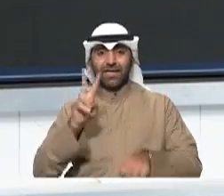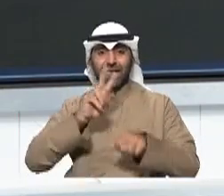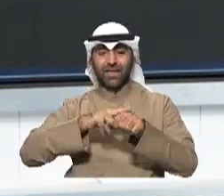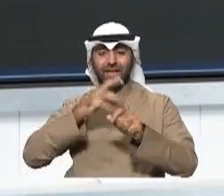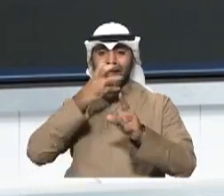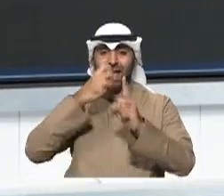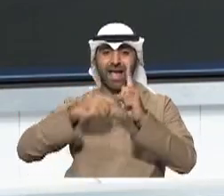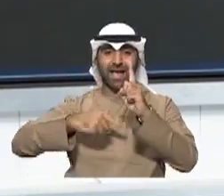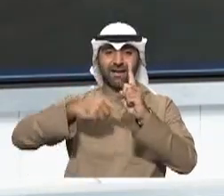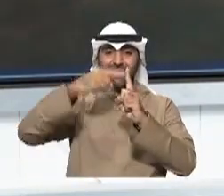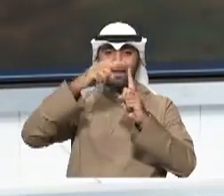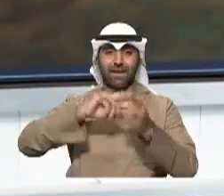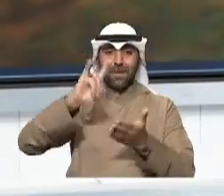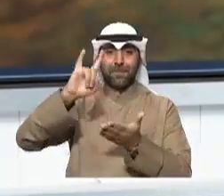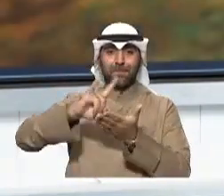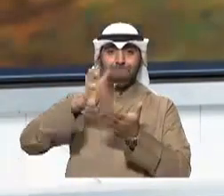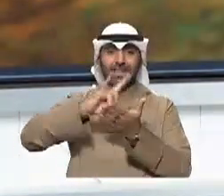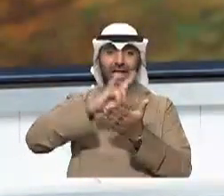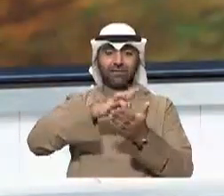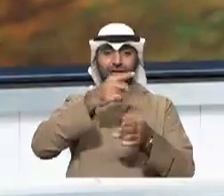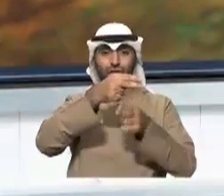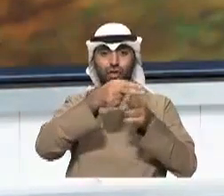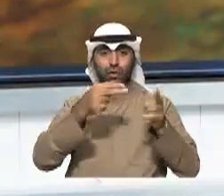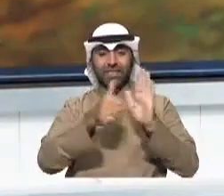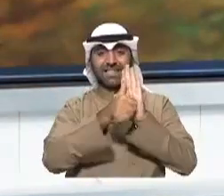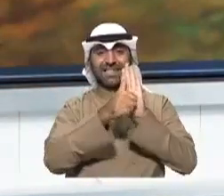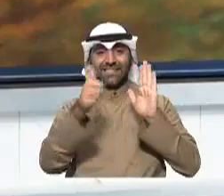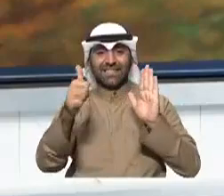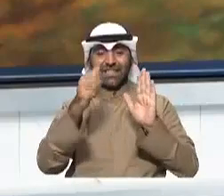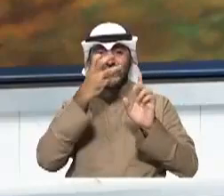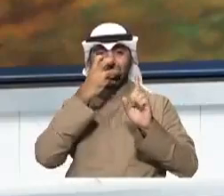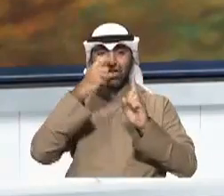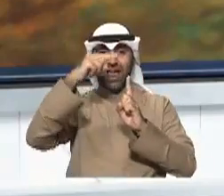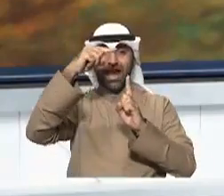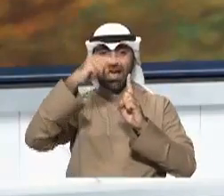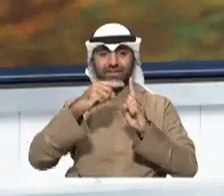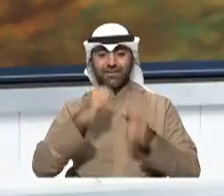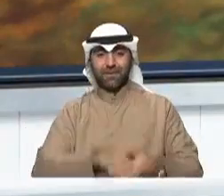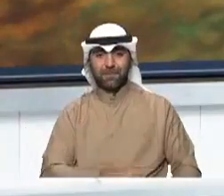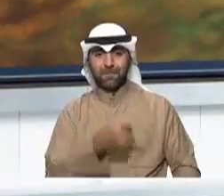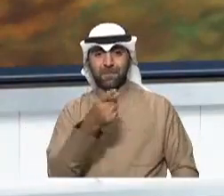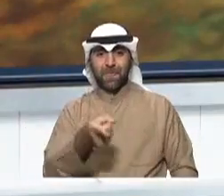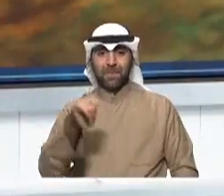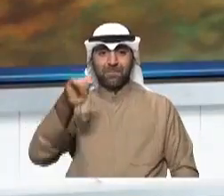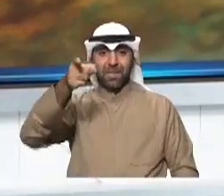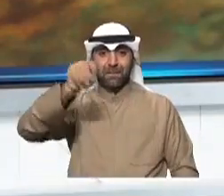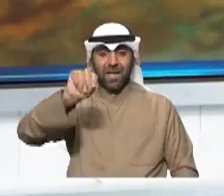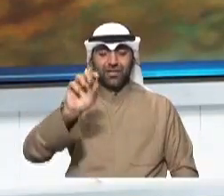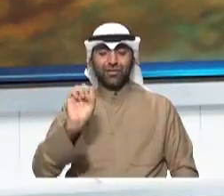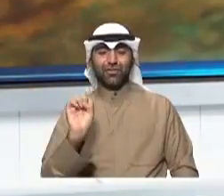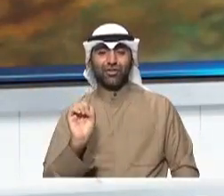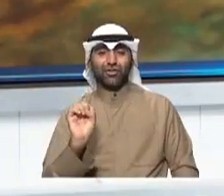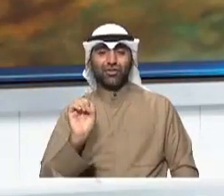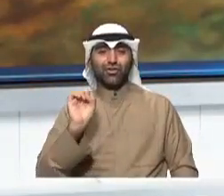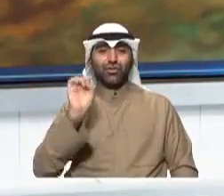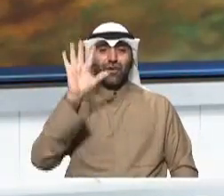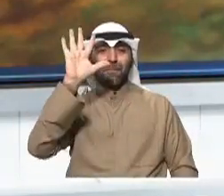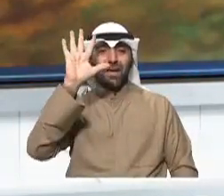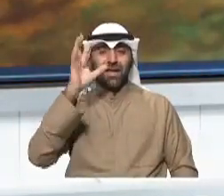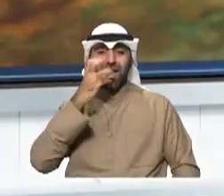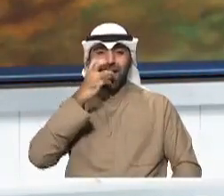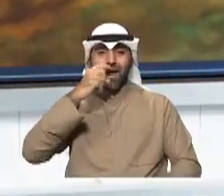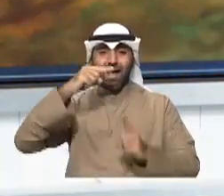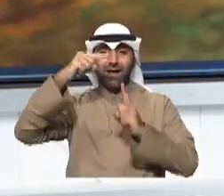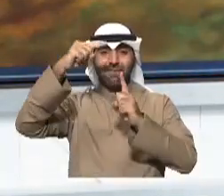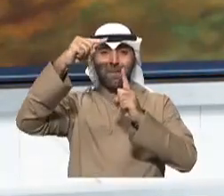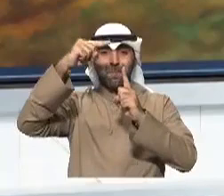إلى 17 درجة مئوية. مع بداية دخول ساعات الصباح الأولى من نهار يوم الغد، متوقع أن تتفاوت درجات الحرارة الصغرى المتوقعة ما بين